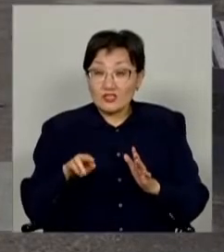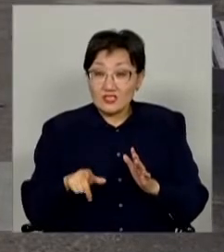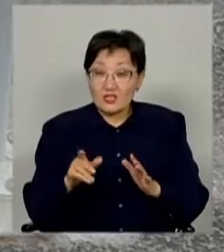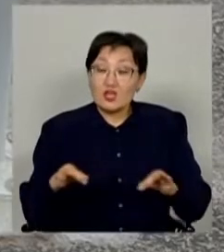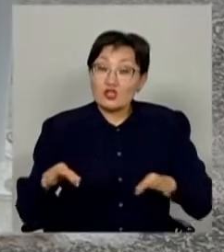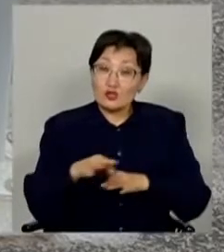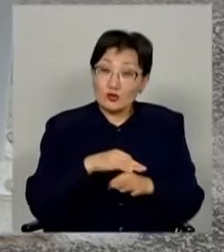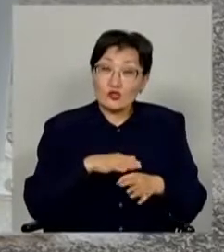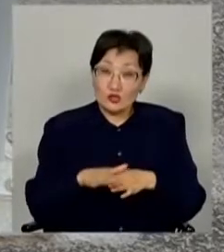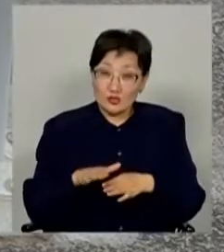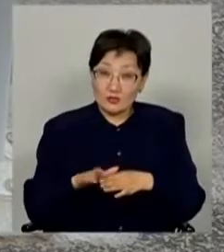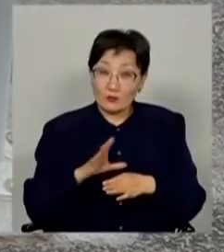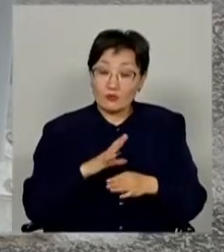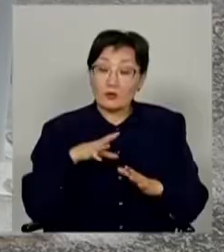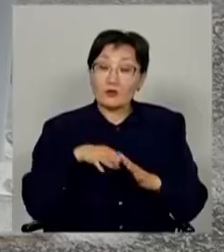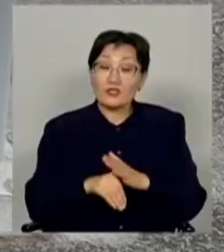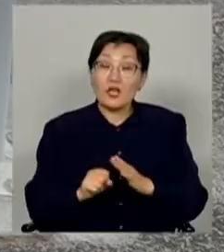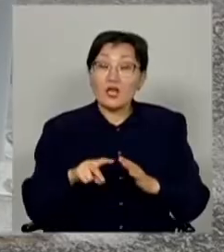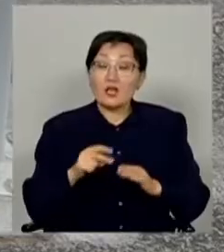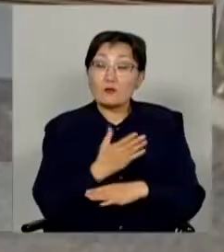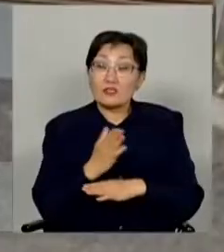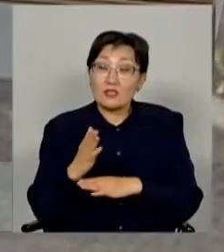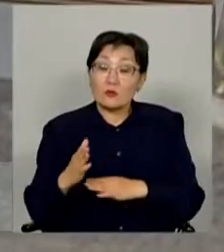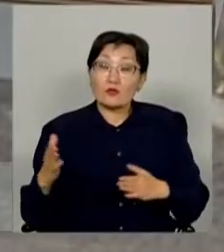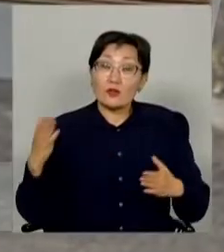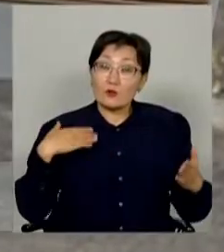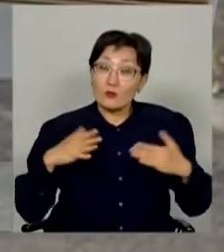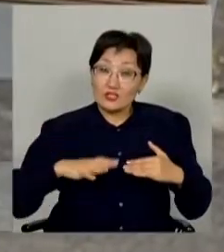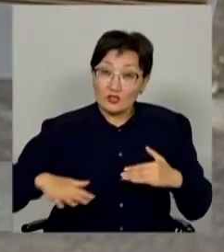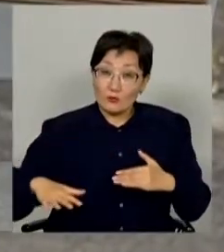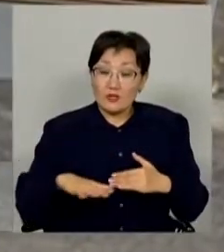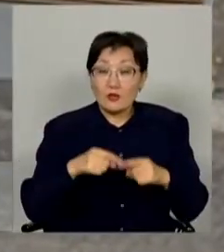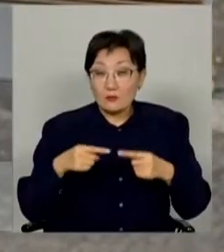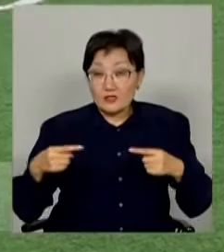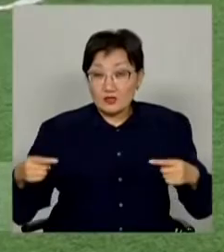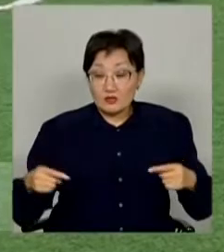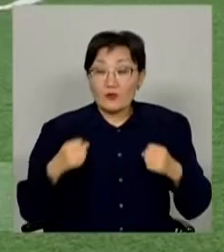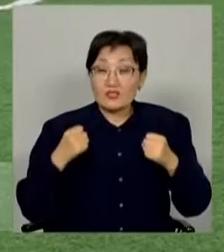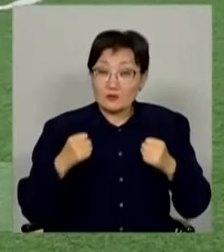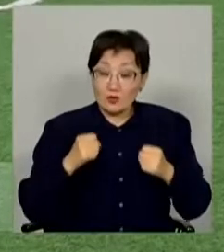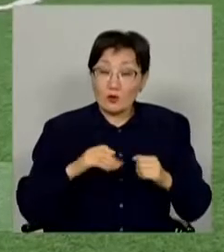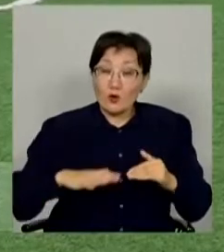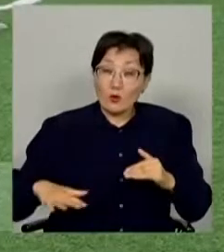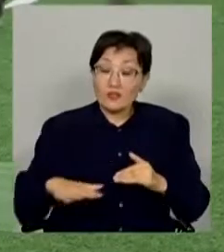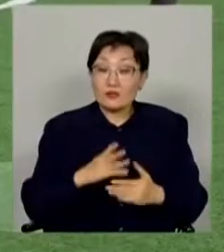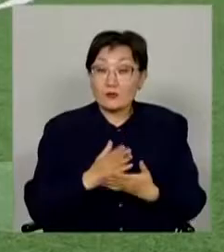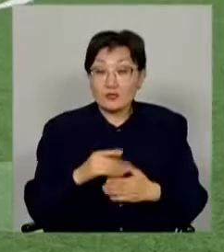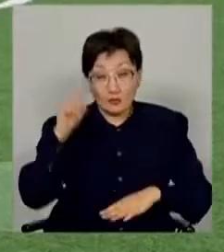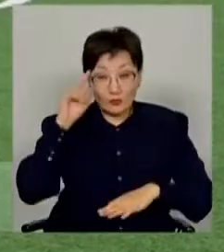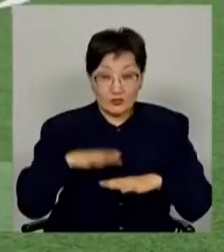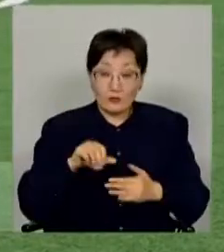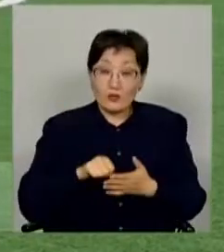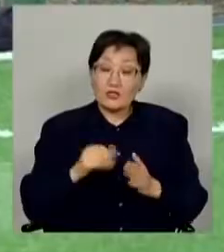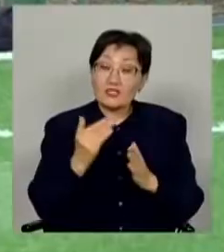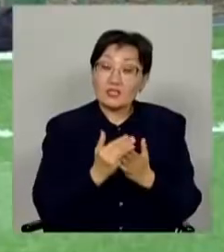жоба жүзеге асты. Олардың қатарында аллеялар, воркаут алаңдары және тағы да басқа спорт алаңқайлары бар. Әкімдік өкілдері